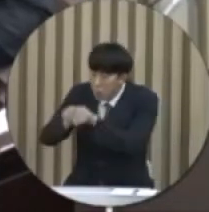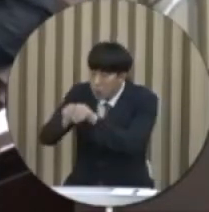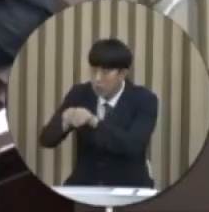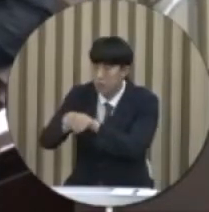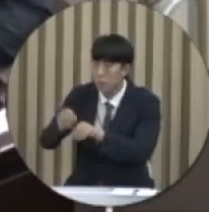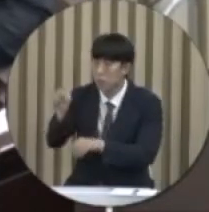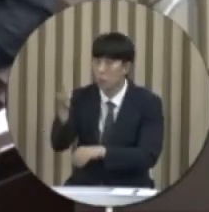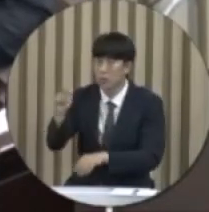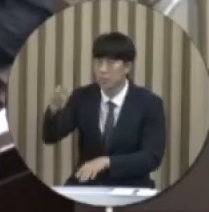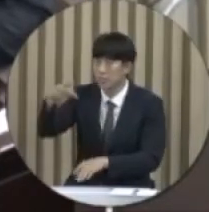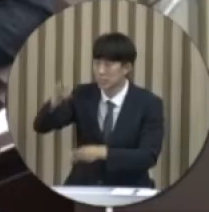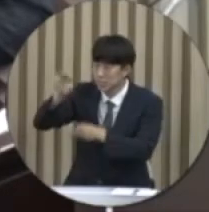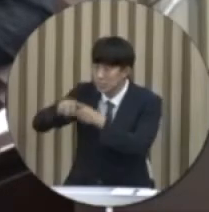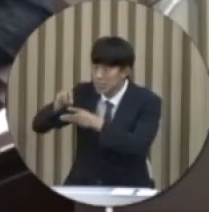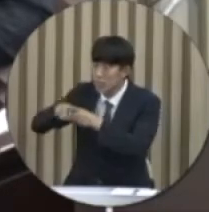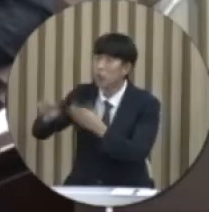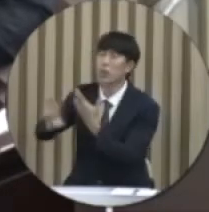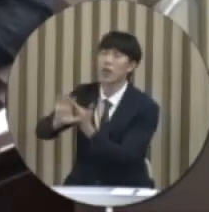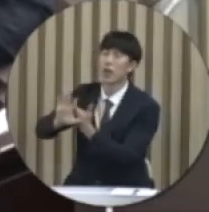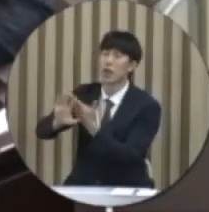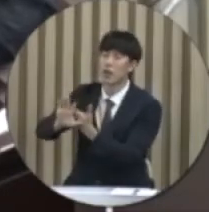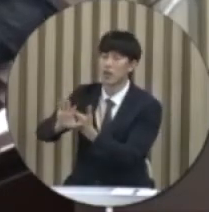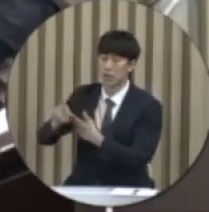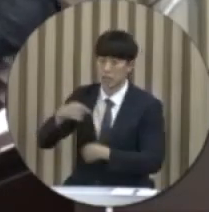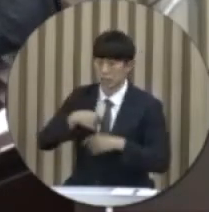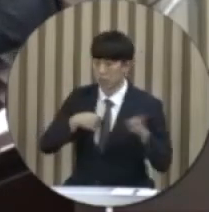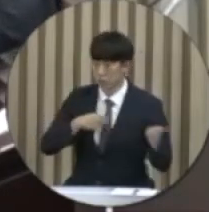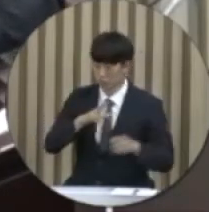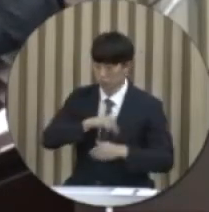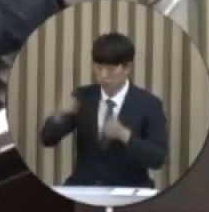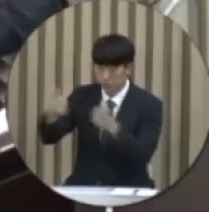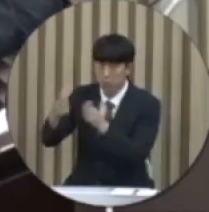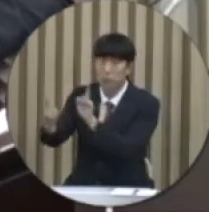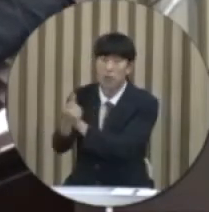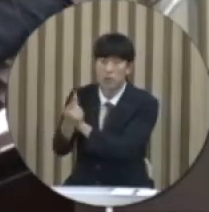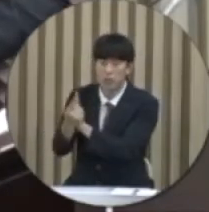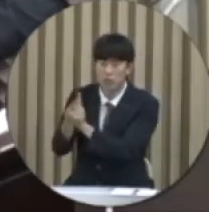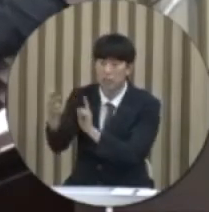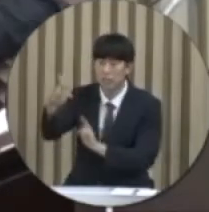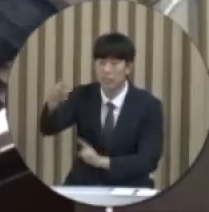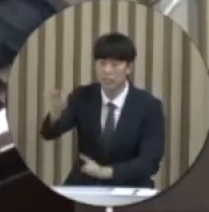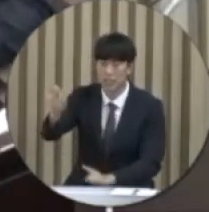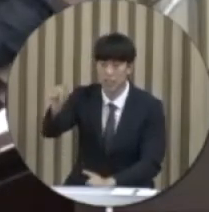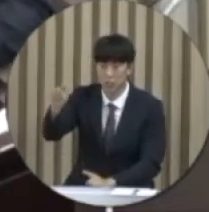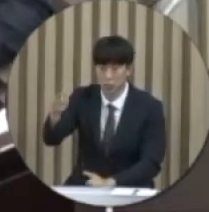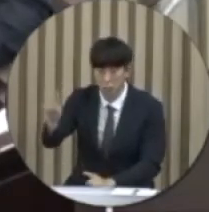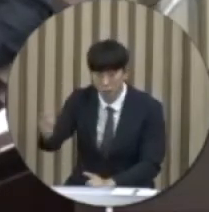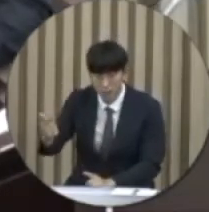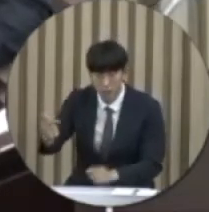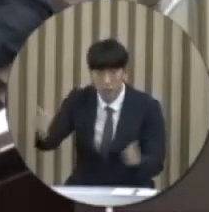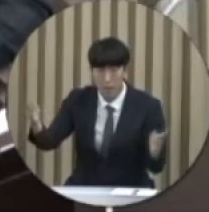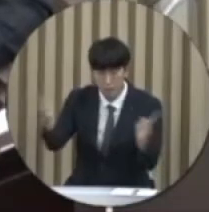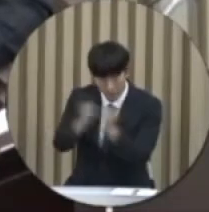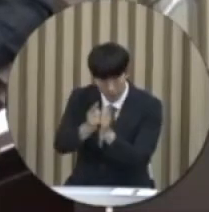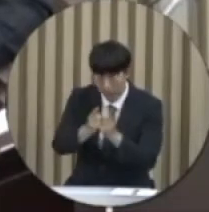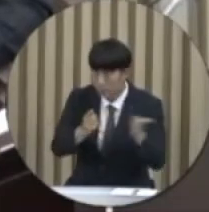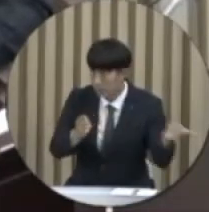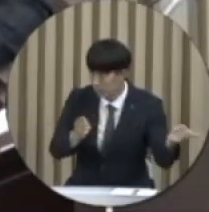생각하고 있거든요. 저는 제가 권칙성 의원님을 만났습니다. 그리고 권칙성 의원님도 장관에게 전이셨죠.